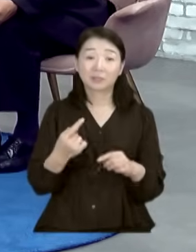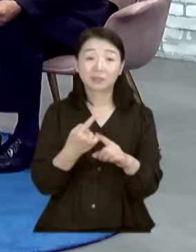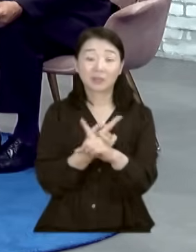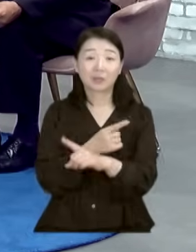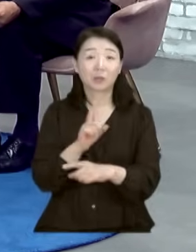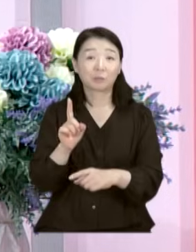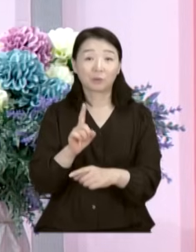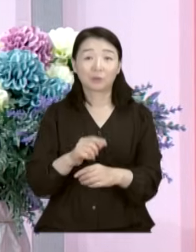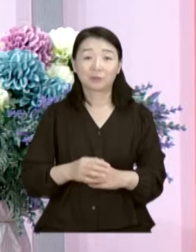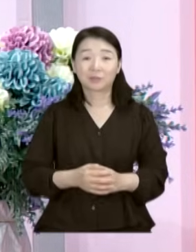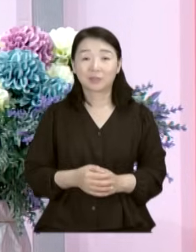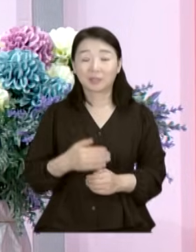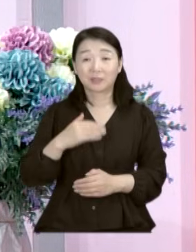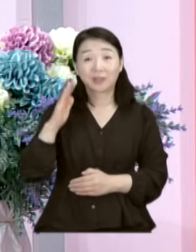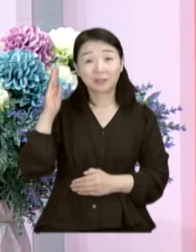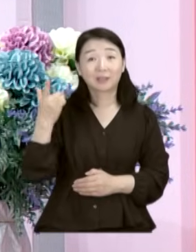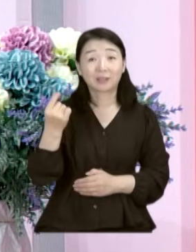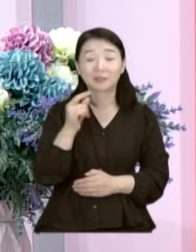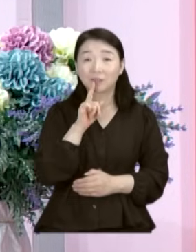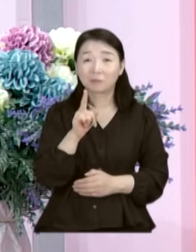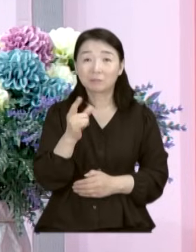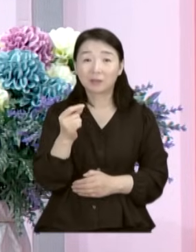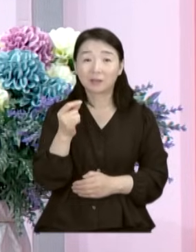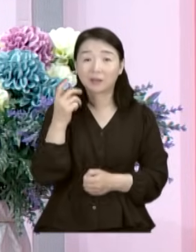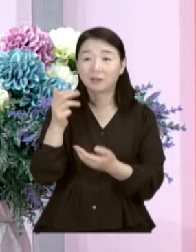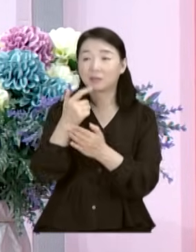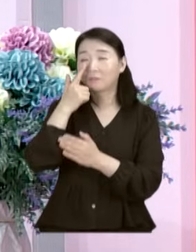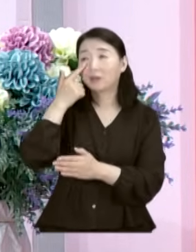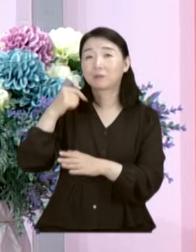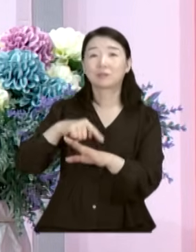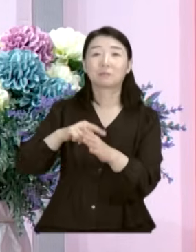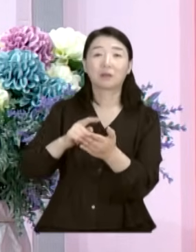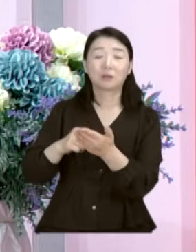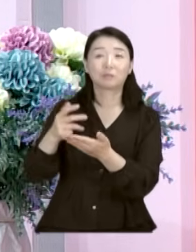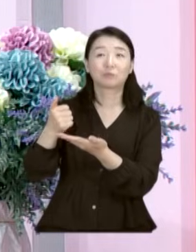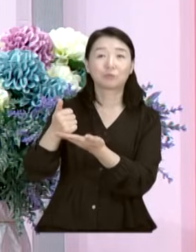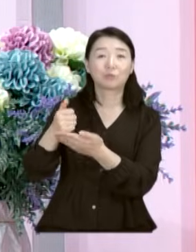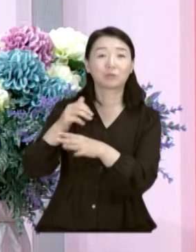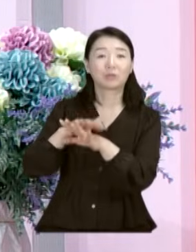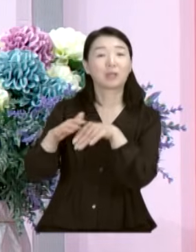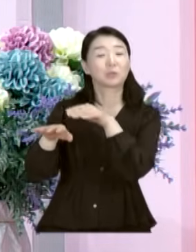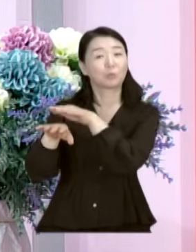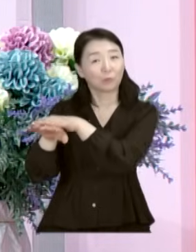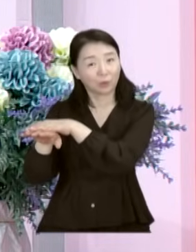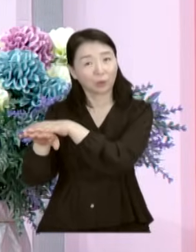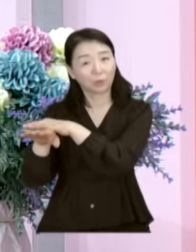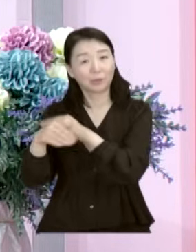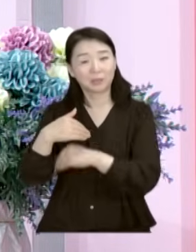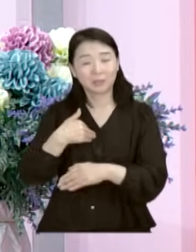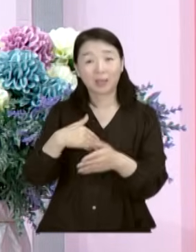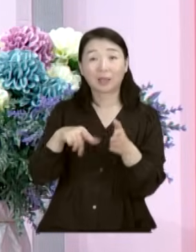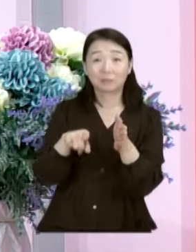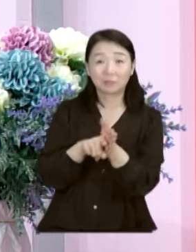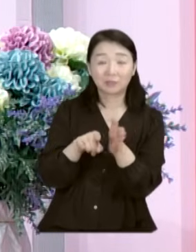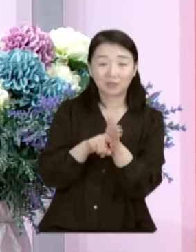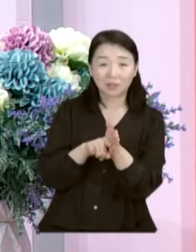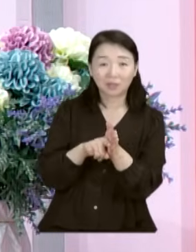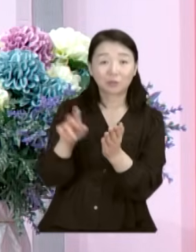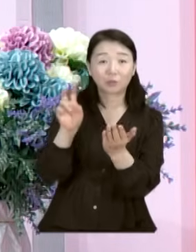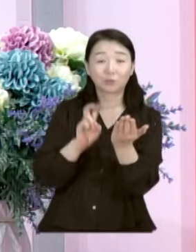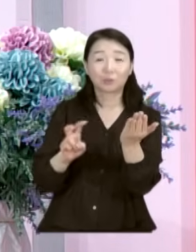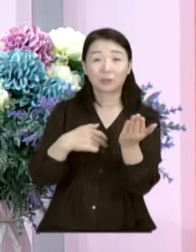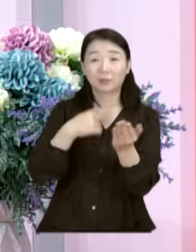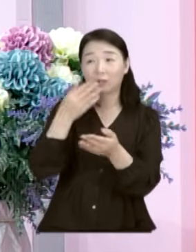어떻게 달라져요 그냥 제 이야기 같아요 하나님 아버지의 마음 주의 손에 나의 손을 포기했고 나는